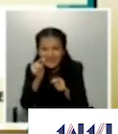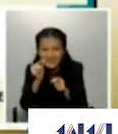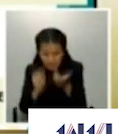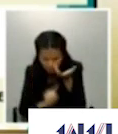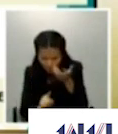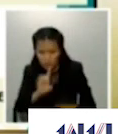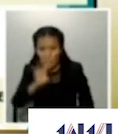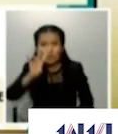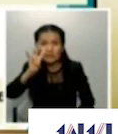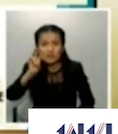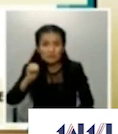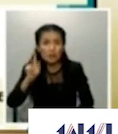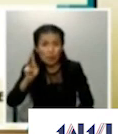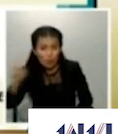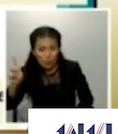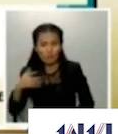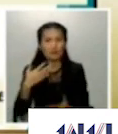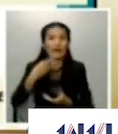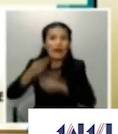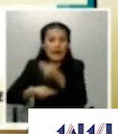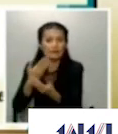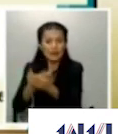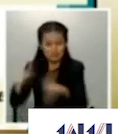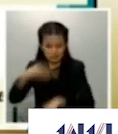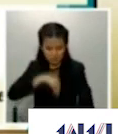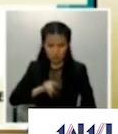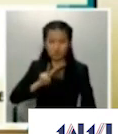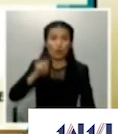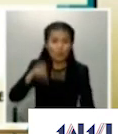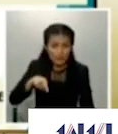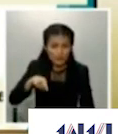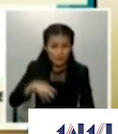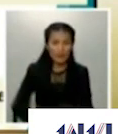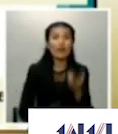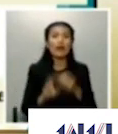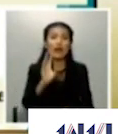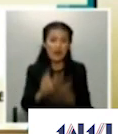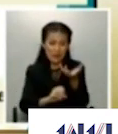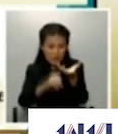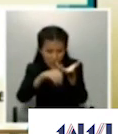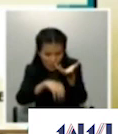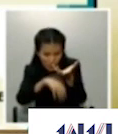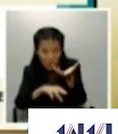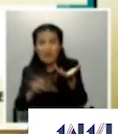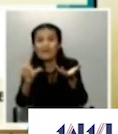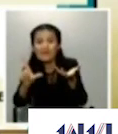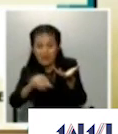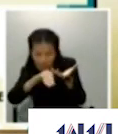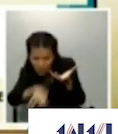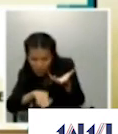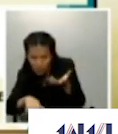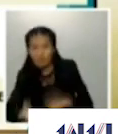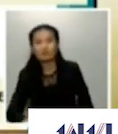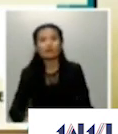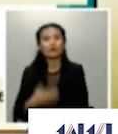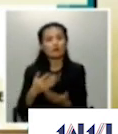ลแปลเป็นเงิน 2,000 กว่าบาทรำข้าวมีประมาณ100โลก็จะได้ประมาณ